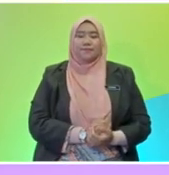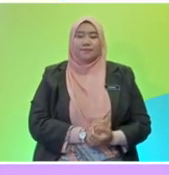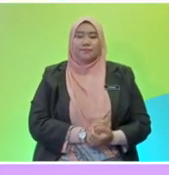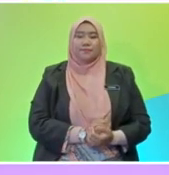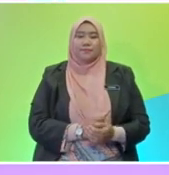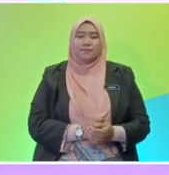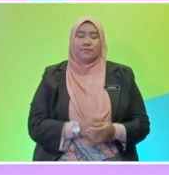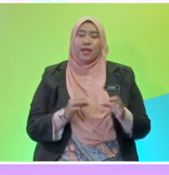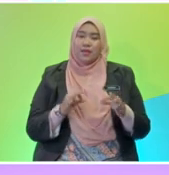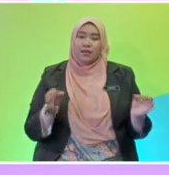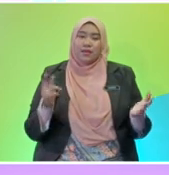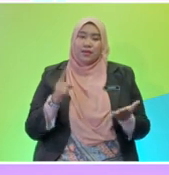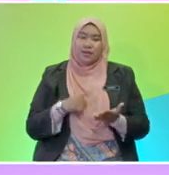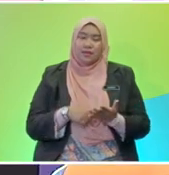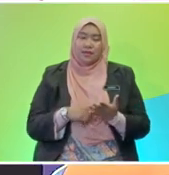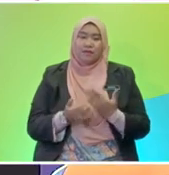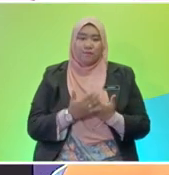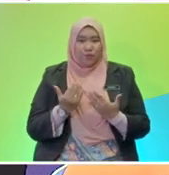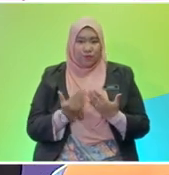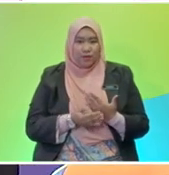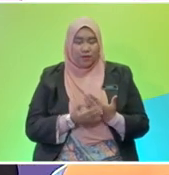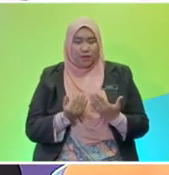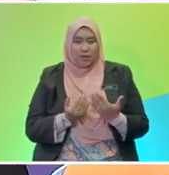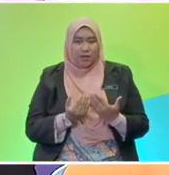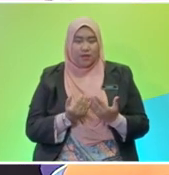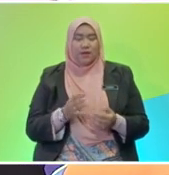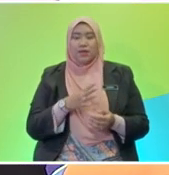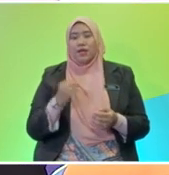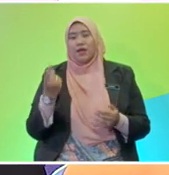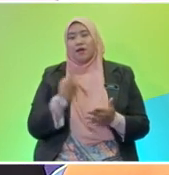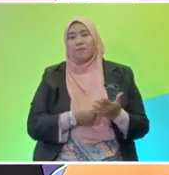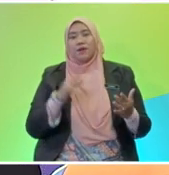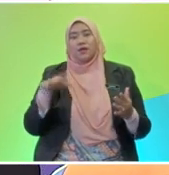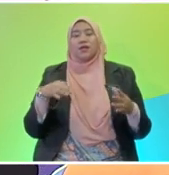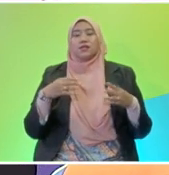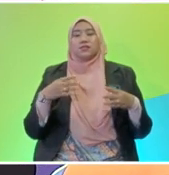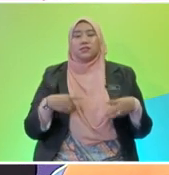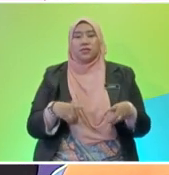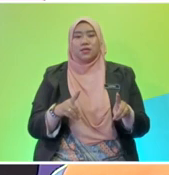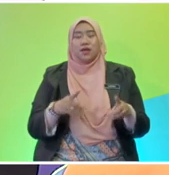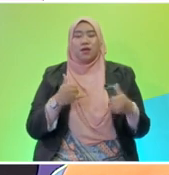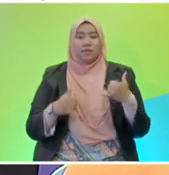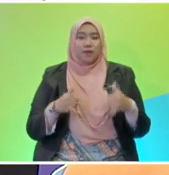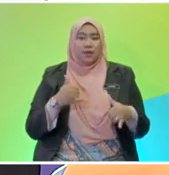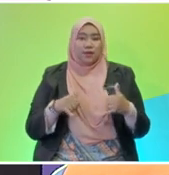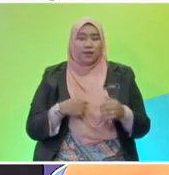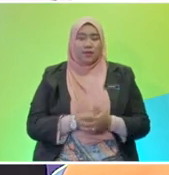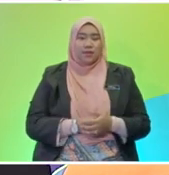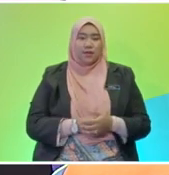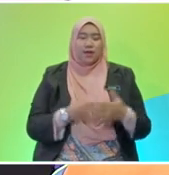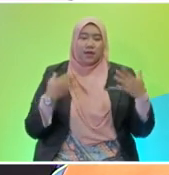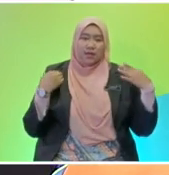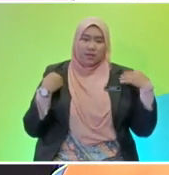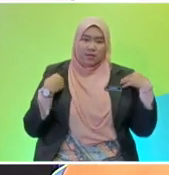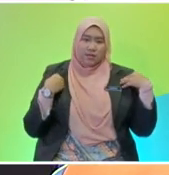Ayahnya mudah kita tahu siapa yang main dan apa yang sedang dimainkan Oke Jom seterusnya terlihat ada gambar